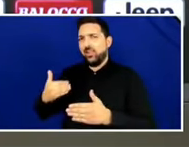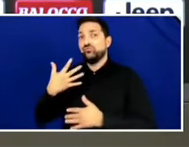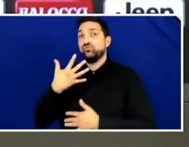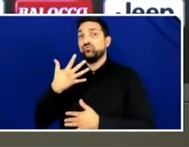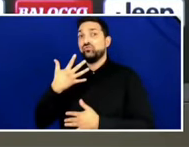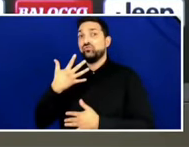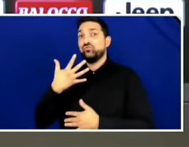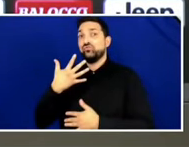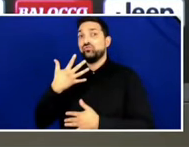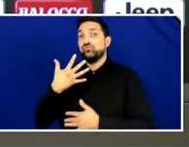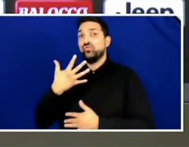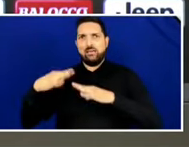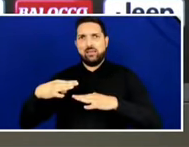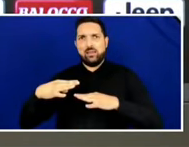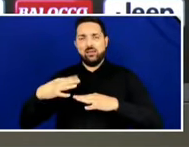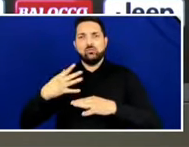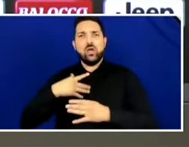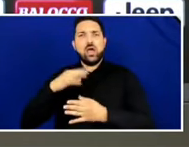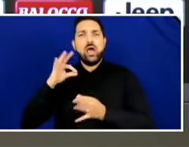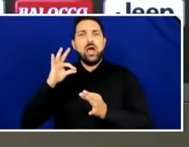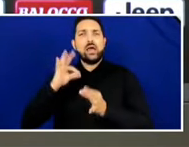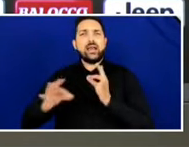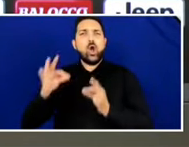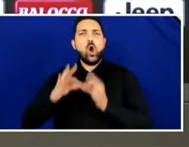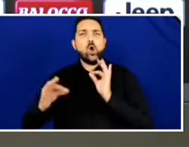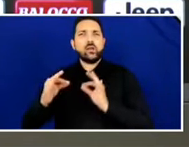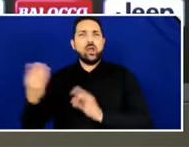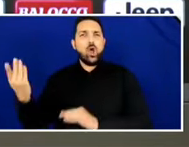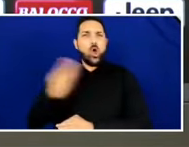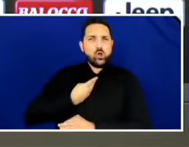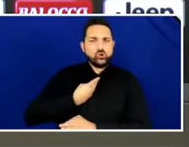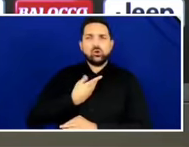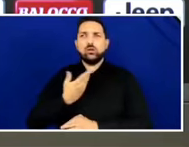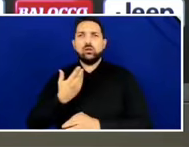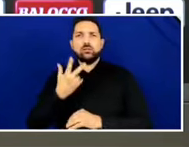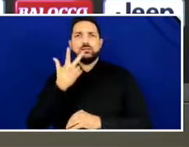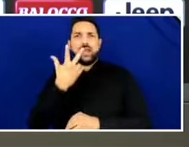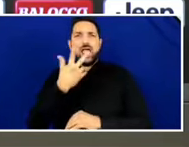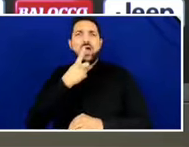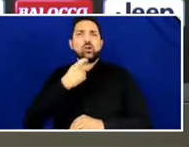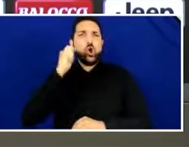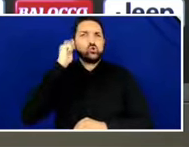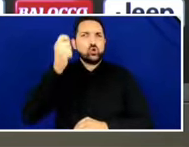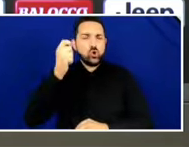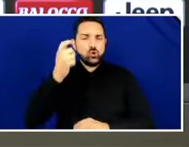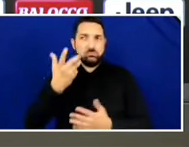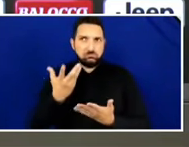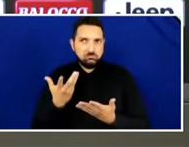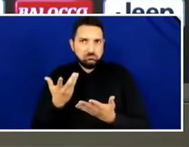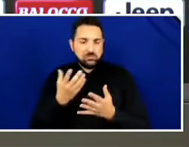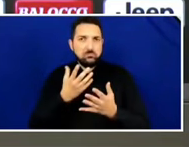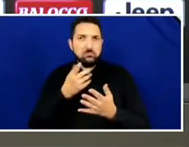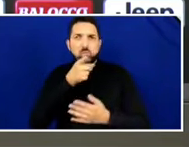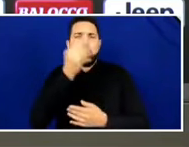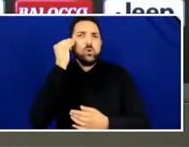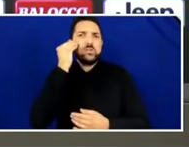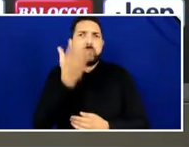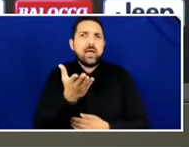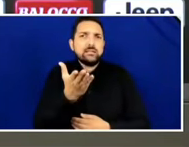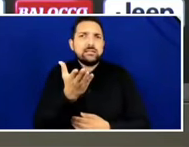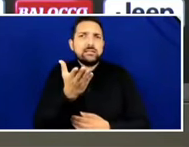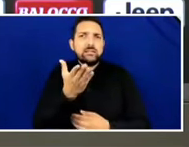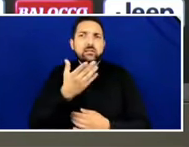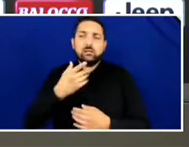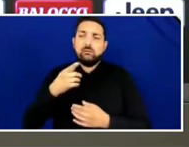cinque rigori contro e tre espulsioni volevo capire se le ha interpretati come episodi che